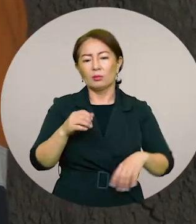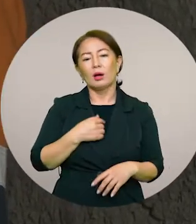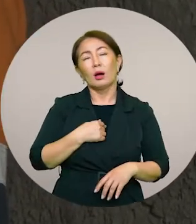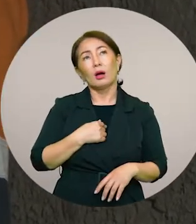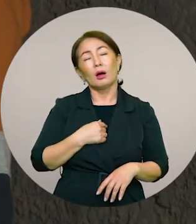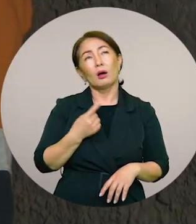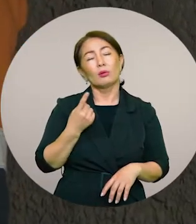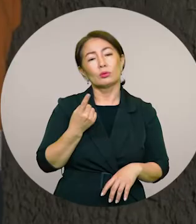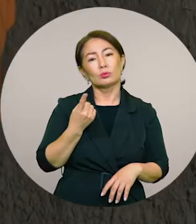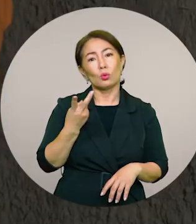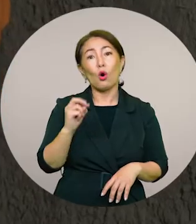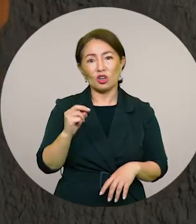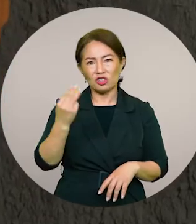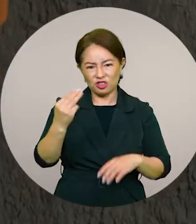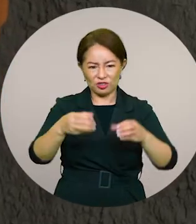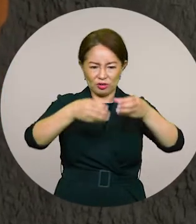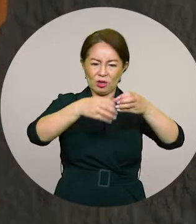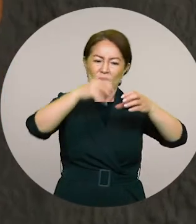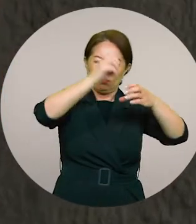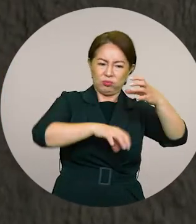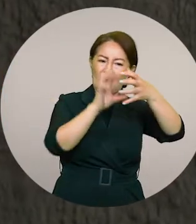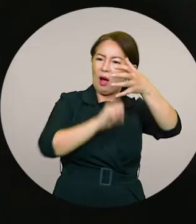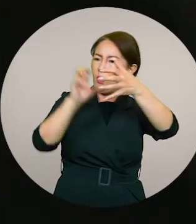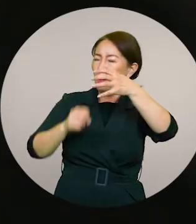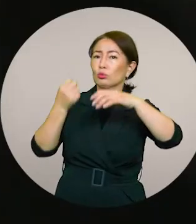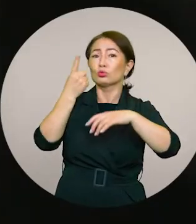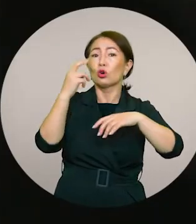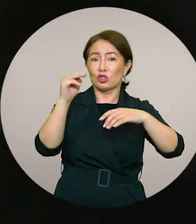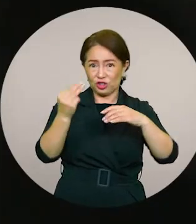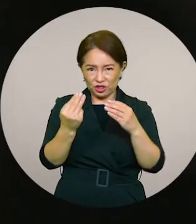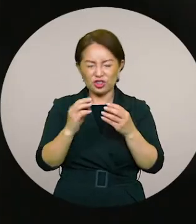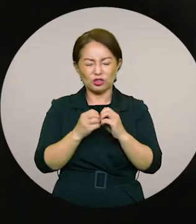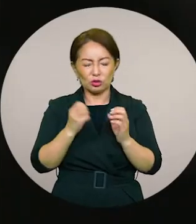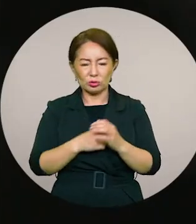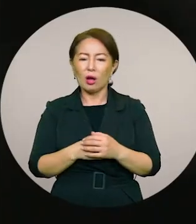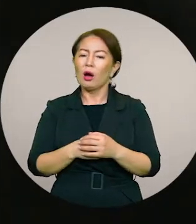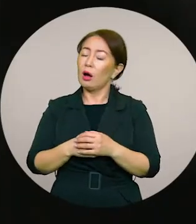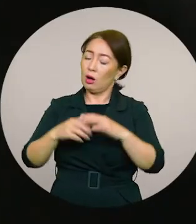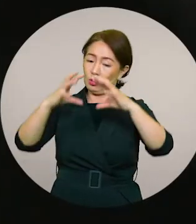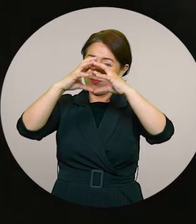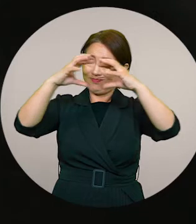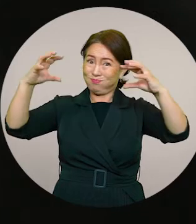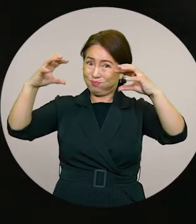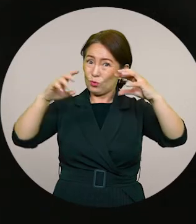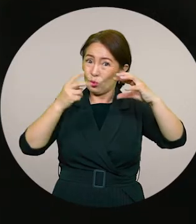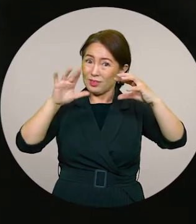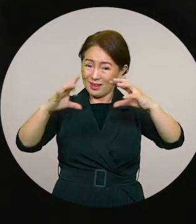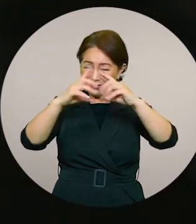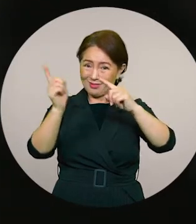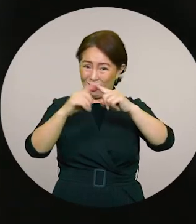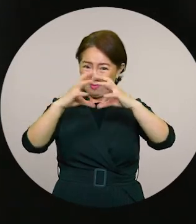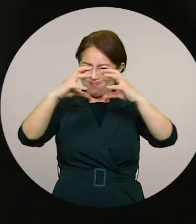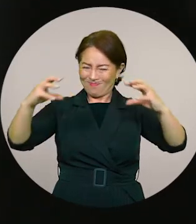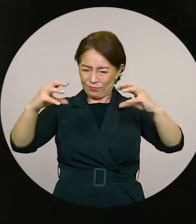100 одоо панел тэг дээр бол 120-ыг хийн. 120-ыг хийгэн тий. Доошоо бууж ирж байгаа аман дээр ингээд нөгөө нэг хөдрийн биет өөрийнхөө нөгөө нэг